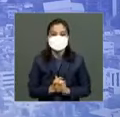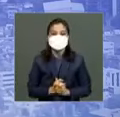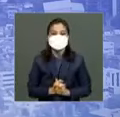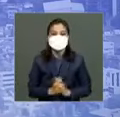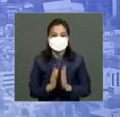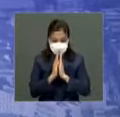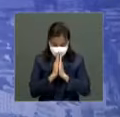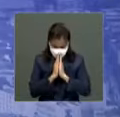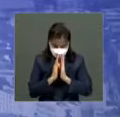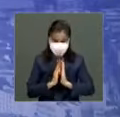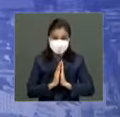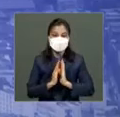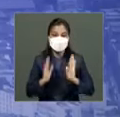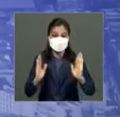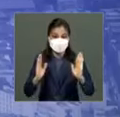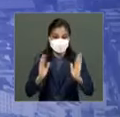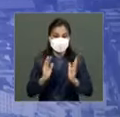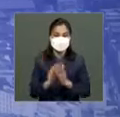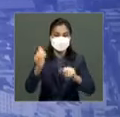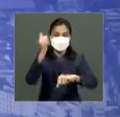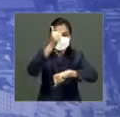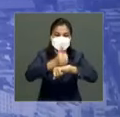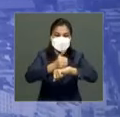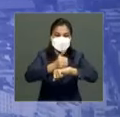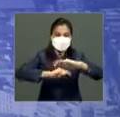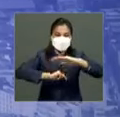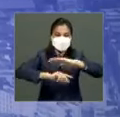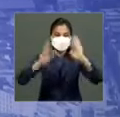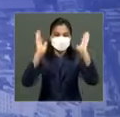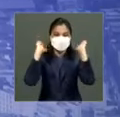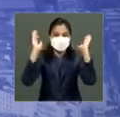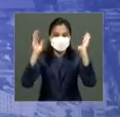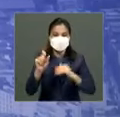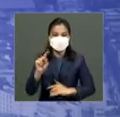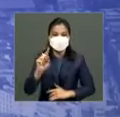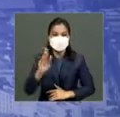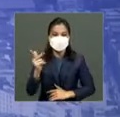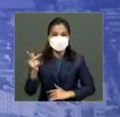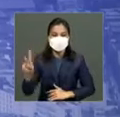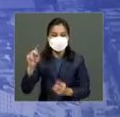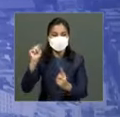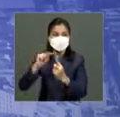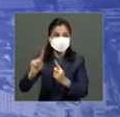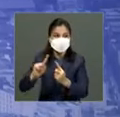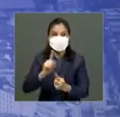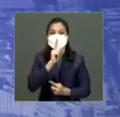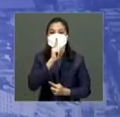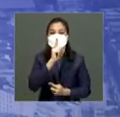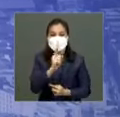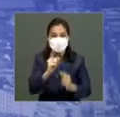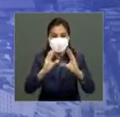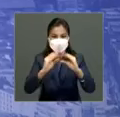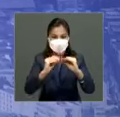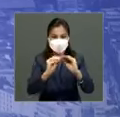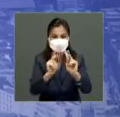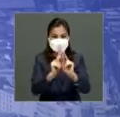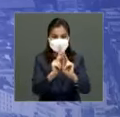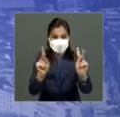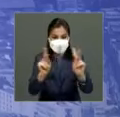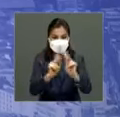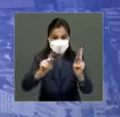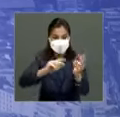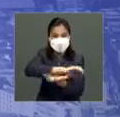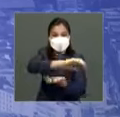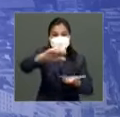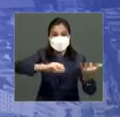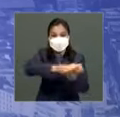ระคุณค่ะนายแพทย์ทวีสินวิษณุโยธินโฆษกสบค.นะคะอย่างที่คุณหมอเรียนไปนะคะว่าวันนี้เนี่ยเป็นการประชุมคณะกรรมการบูร